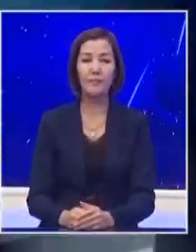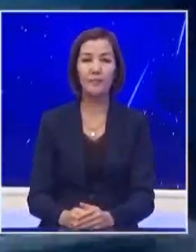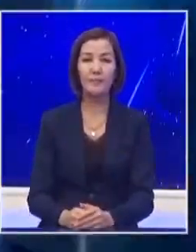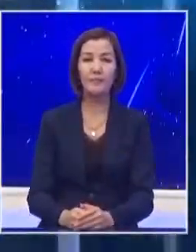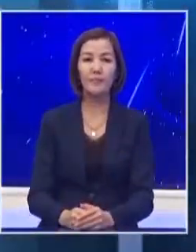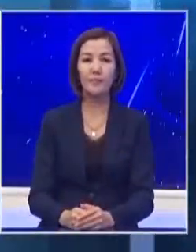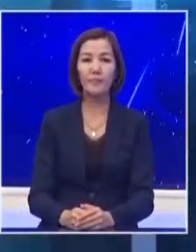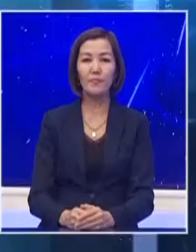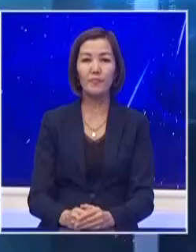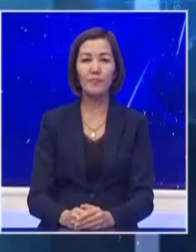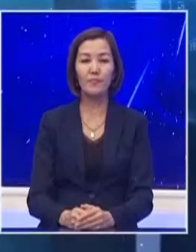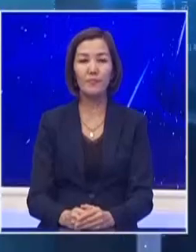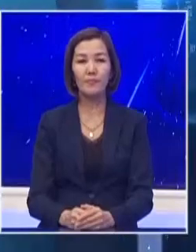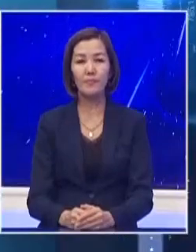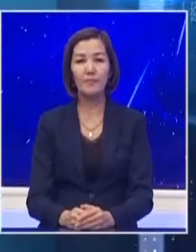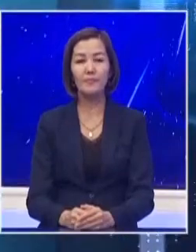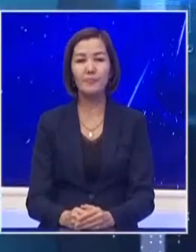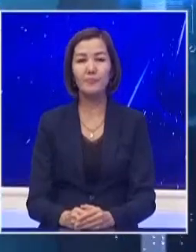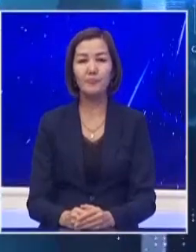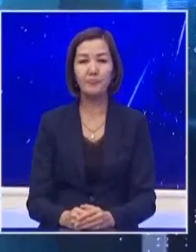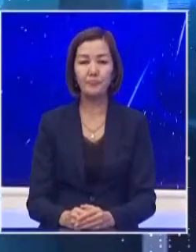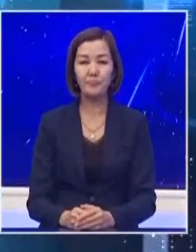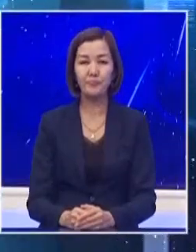Ержан Дүйсен, Жетісу арнасы, Алматы облысынан.